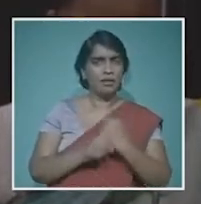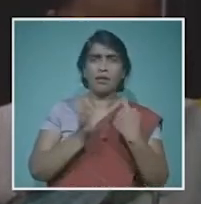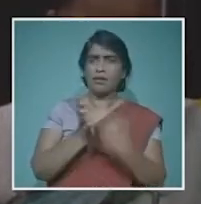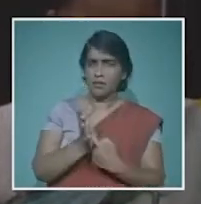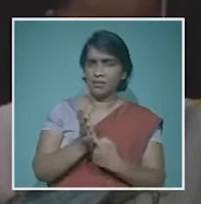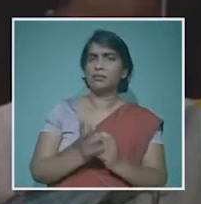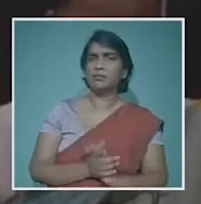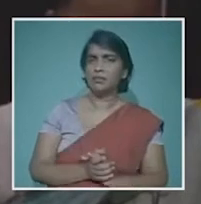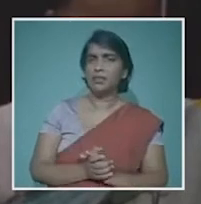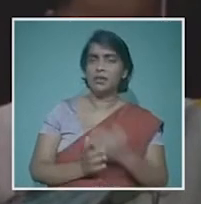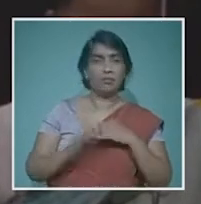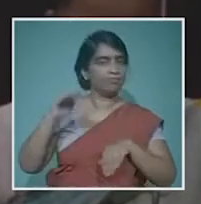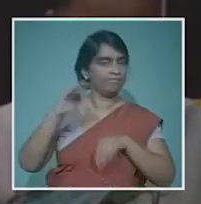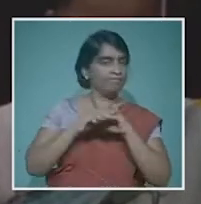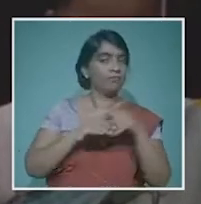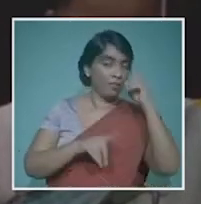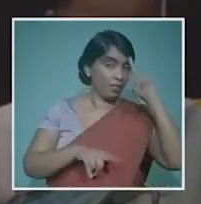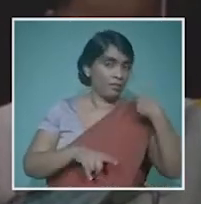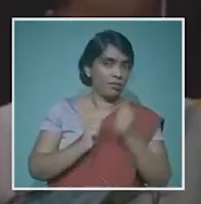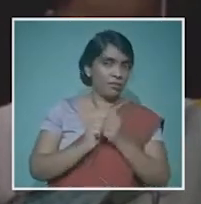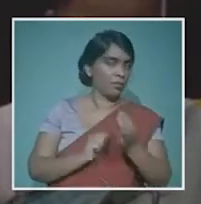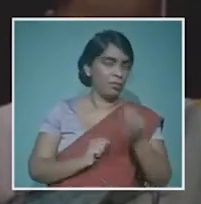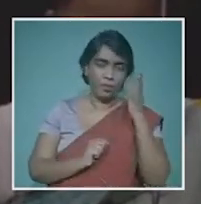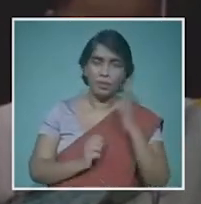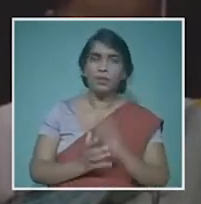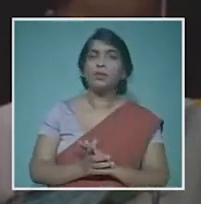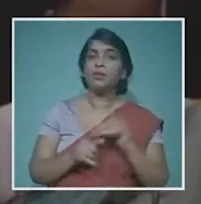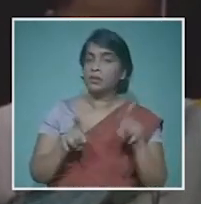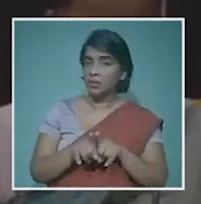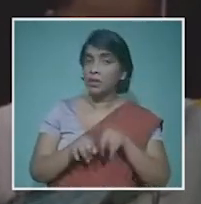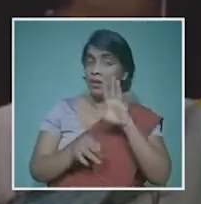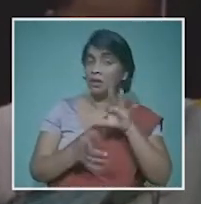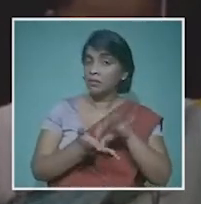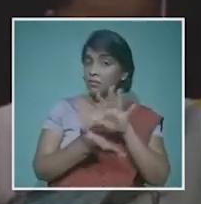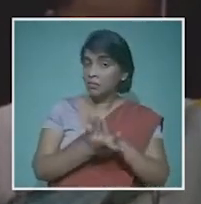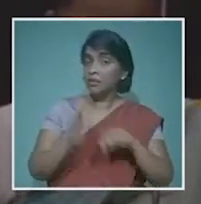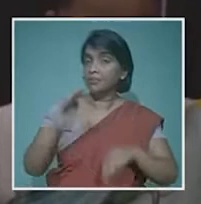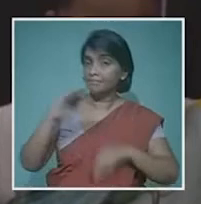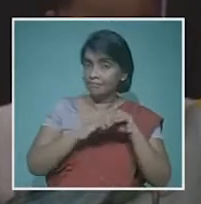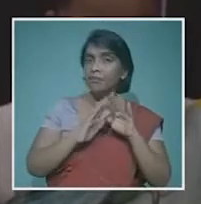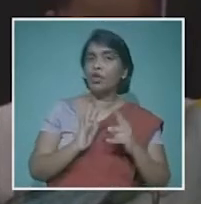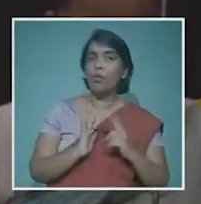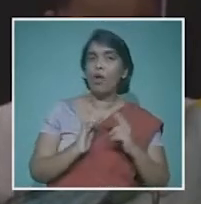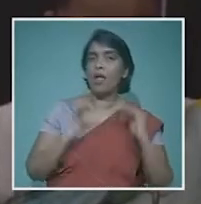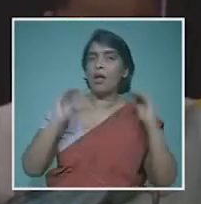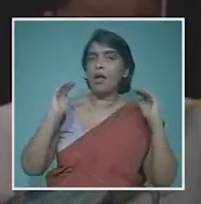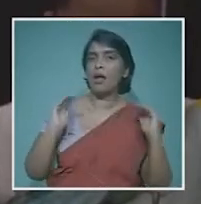සිටියා දැම්ම කැප් එකක් එක එක්කෙනාට ඕනෙම කරන්න බෑ කියලා එහෙනම් ඒ දැම්ම නිසා තමයි පොලි අඩු